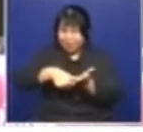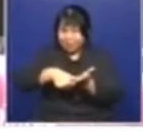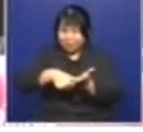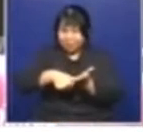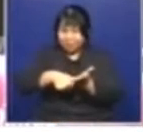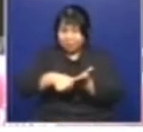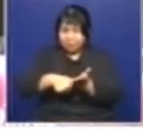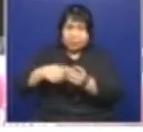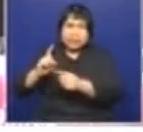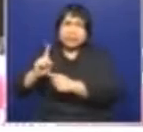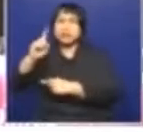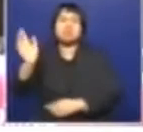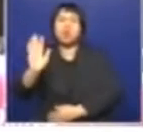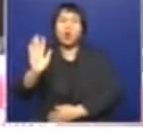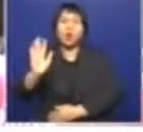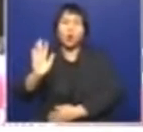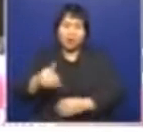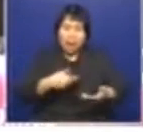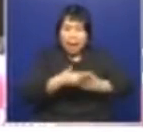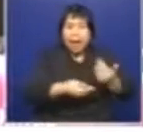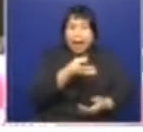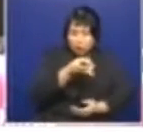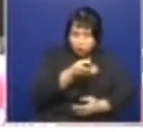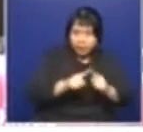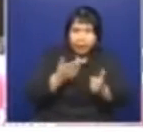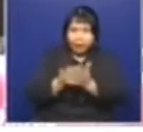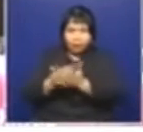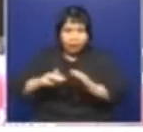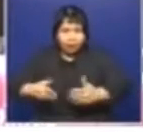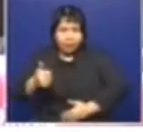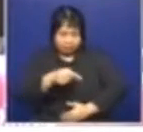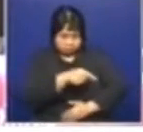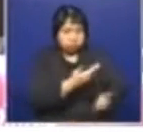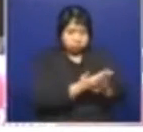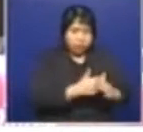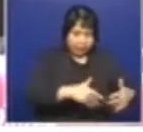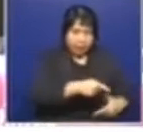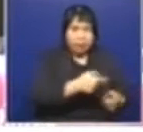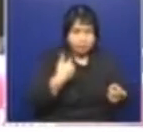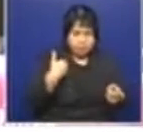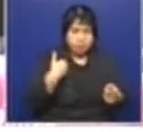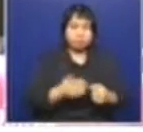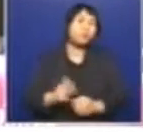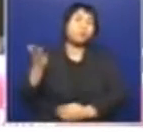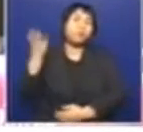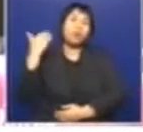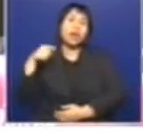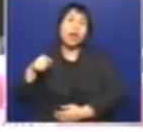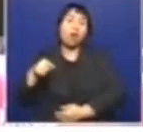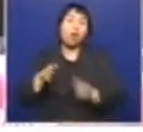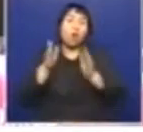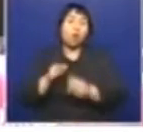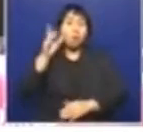มป์หรอกขายน้อยๆแต่มันได้เยอะๆให้นักมวยได้ตังค์วันนั้นพ่อค้าส่งออกถึงโว